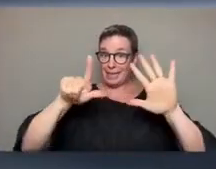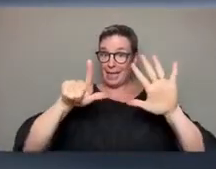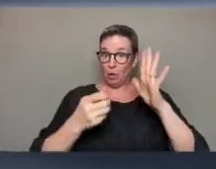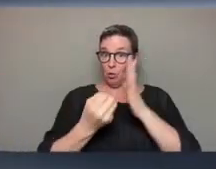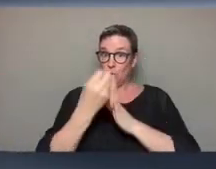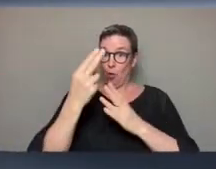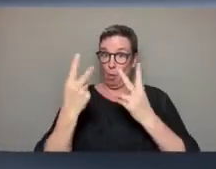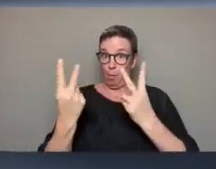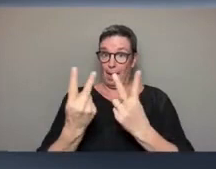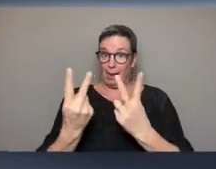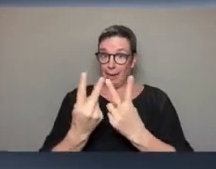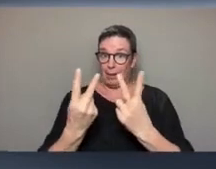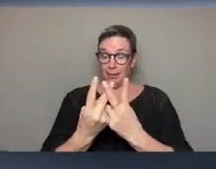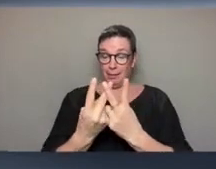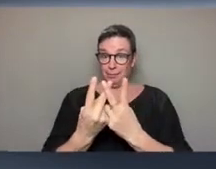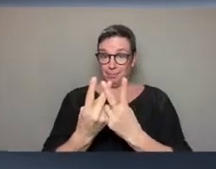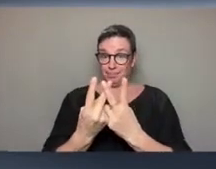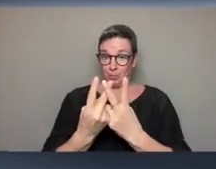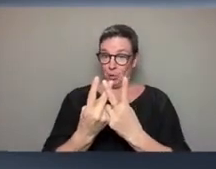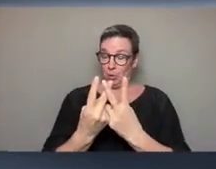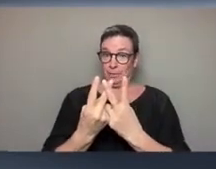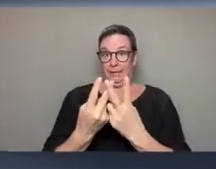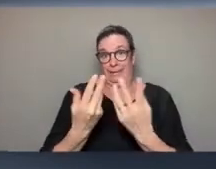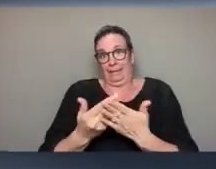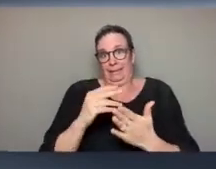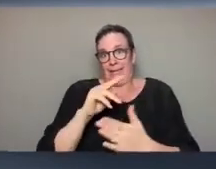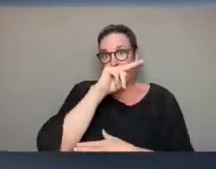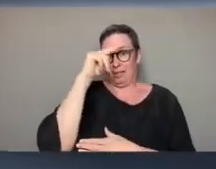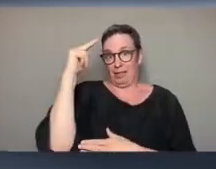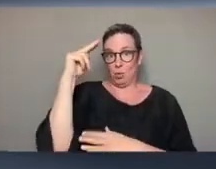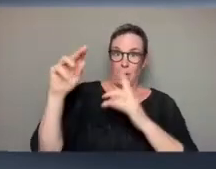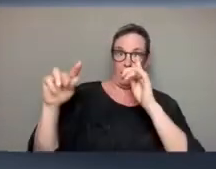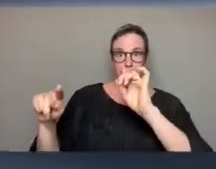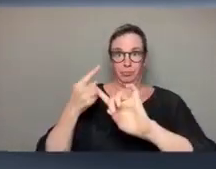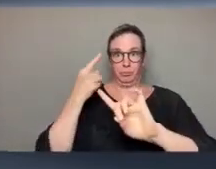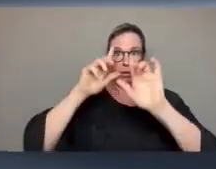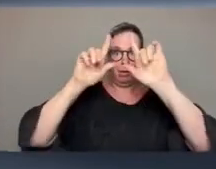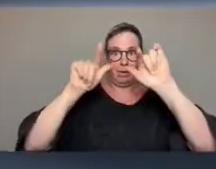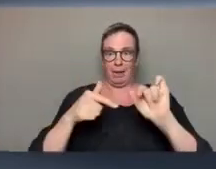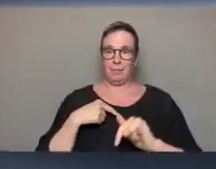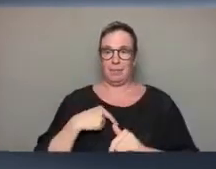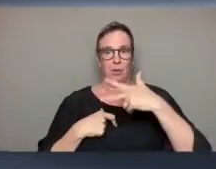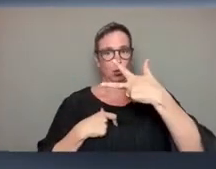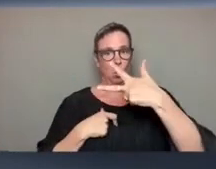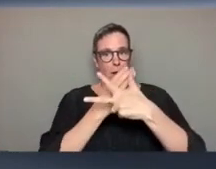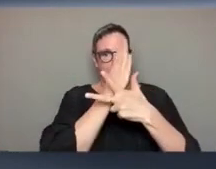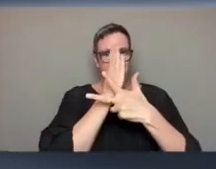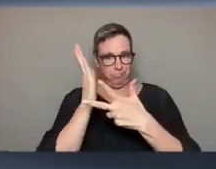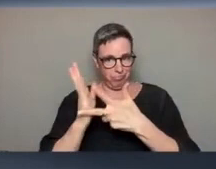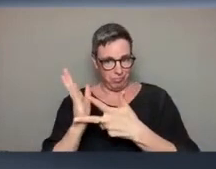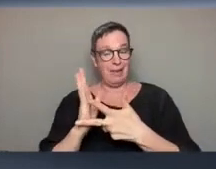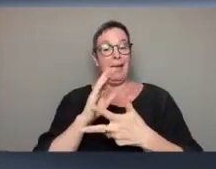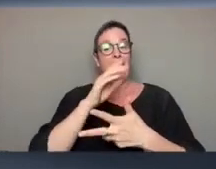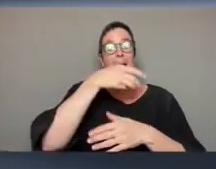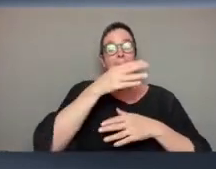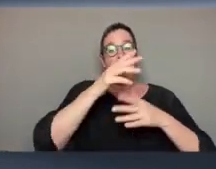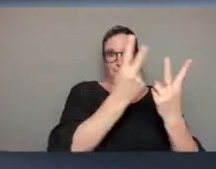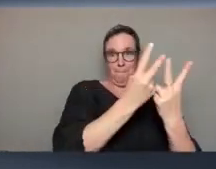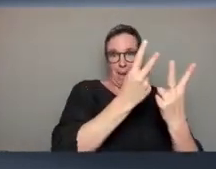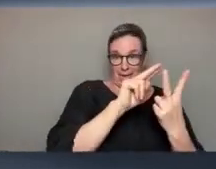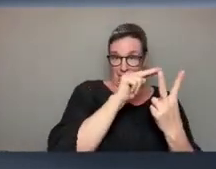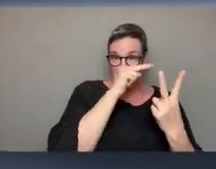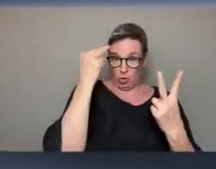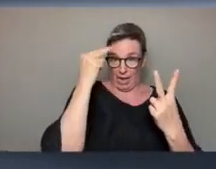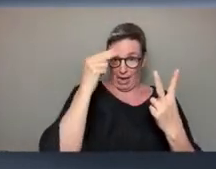parcs d'une importance nationale. Et là, on a 3 catégories. Parc national de la nouvelle